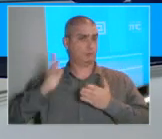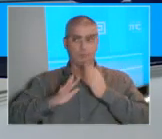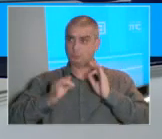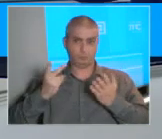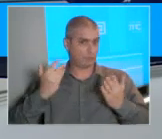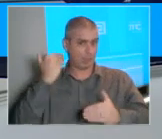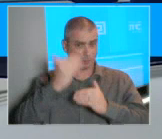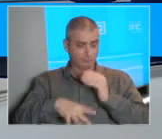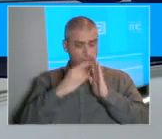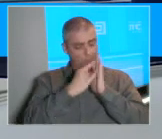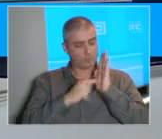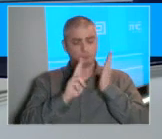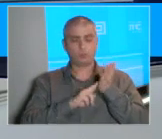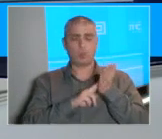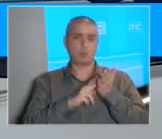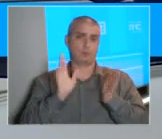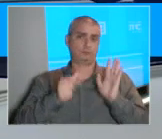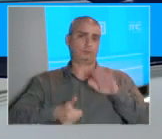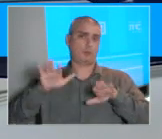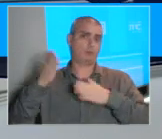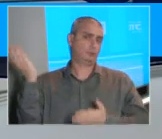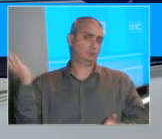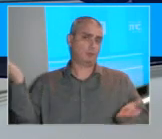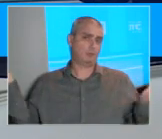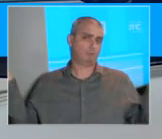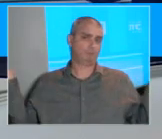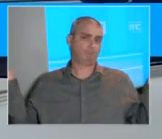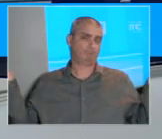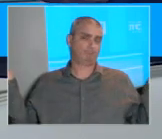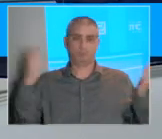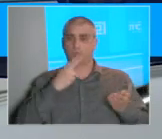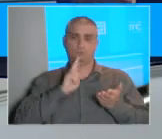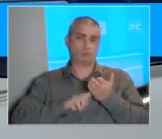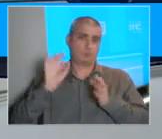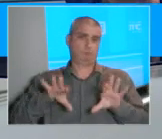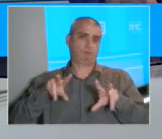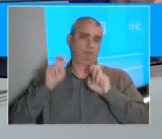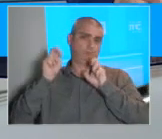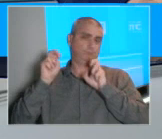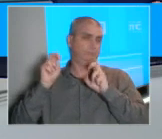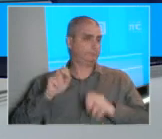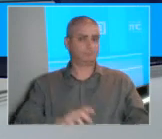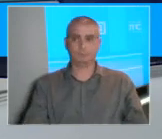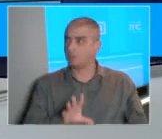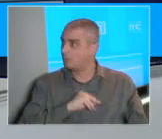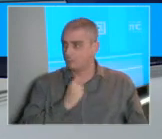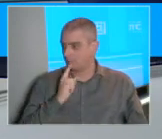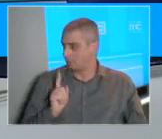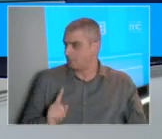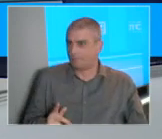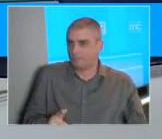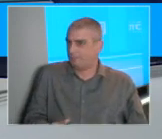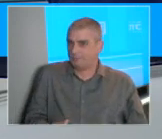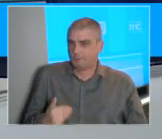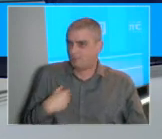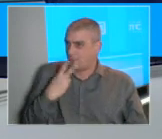משפט זה עד הסוף, יש חוקים ויש זכויות שעומדות לצידו של ראש הממשלה נתניהו, וזכותו לנצל את זה. אתה לא מקבל את זה? לא, ממש לא. גם